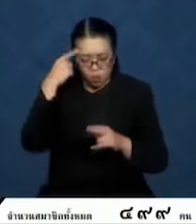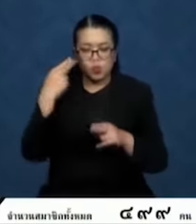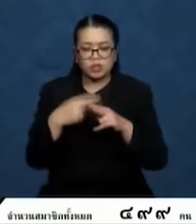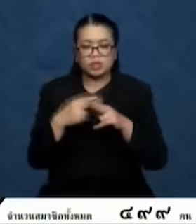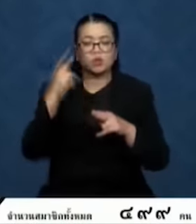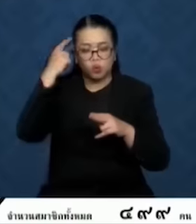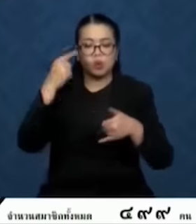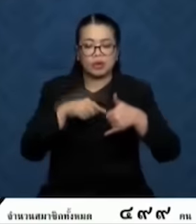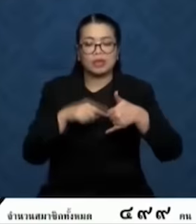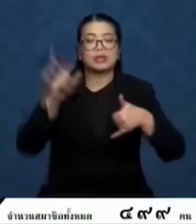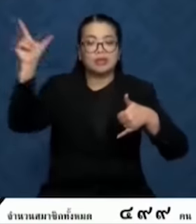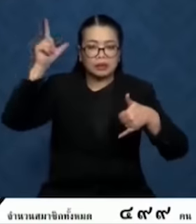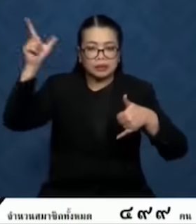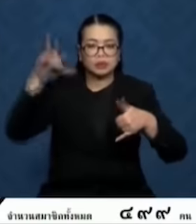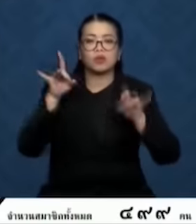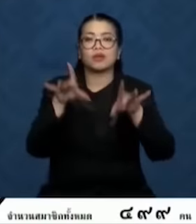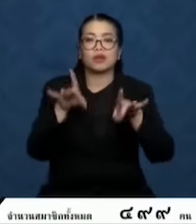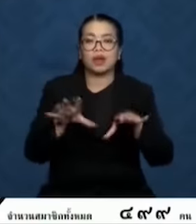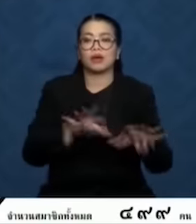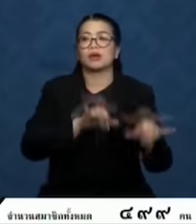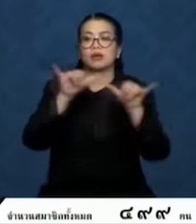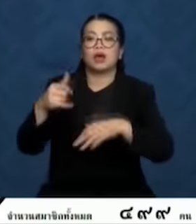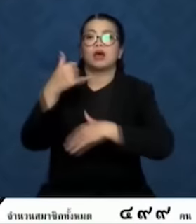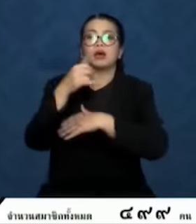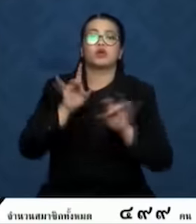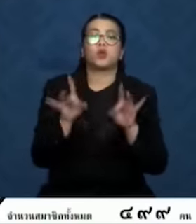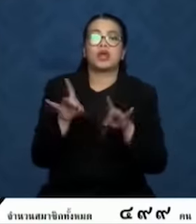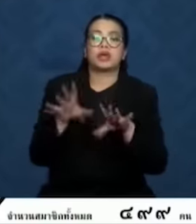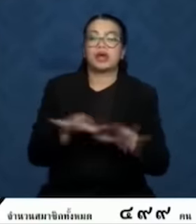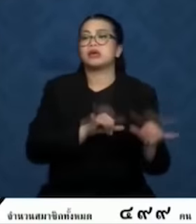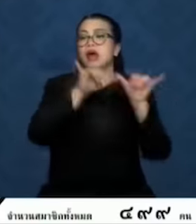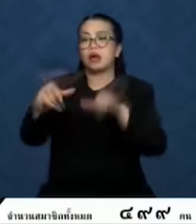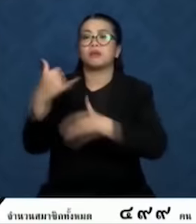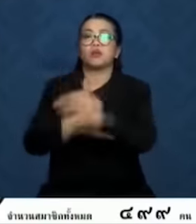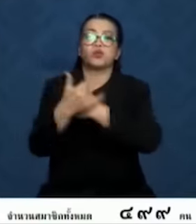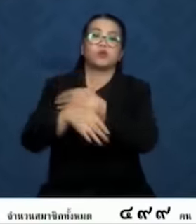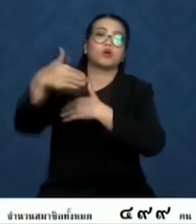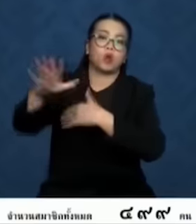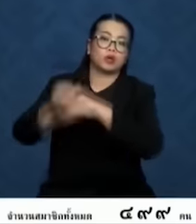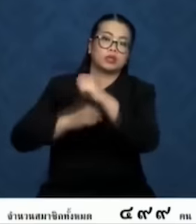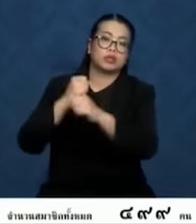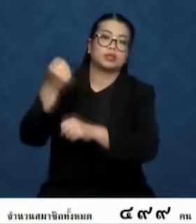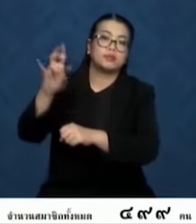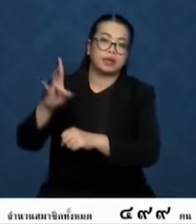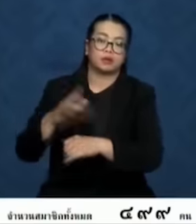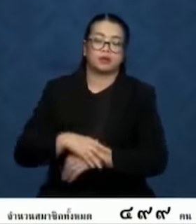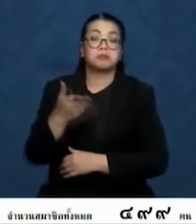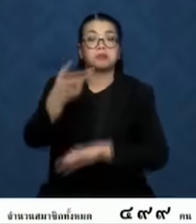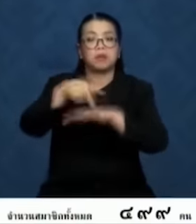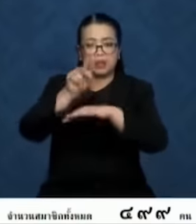ตรที่ท่านโดนกลั่นแกล้งไปอยู่เมืองนอก17ปีแล้วก็กลับเข้ามาเนี่ยแต่ท่านประธานต้องเข้าใจว่าทุกครั้งเนี่